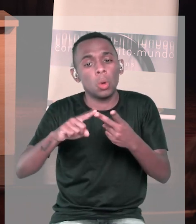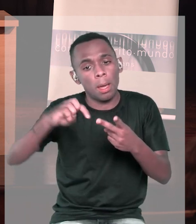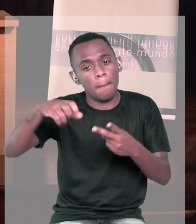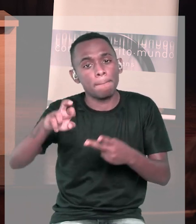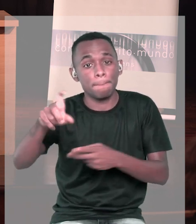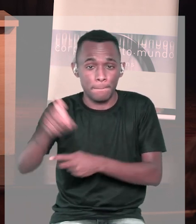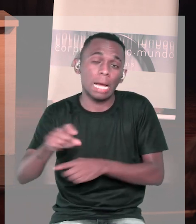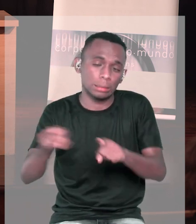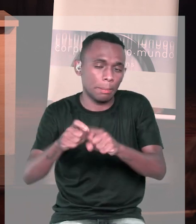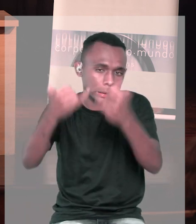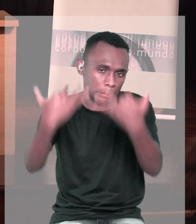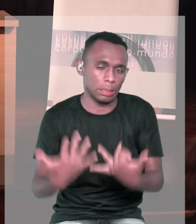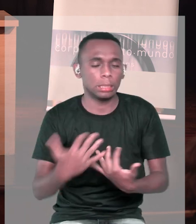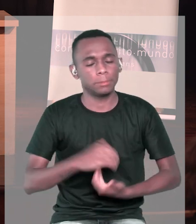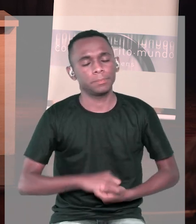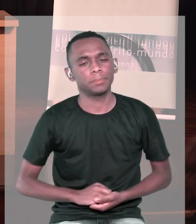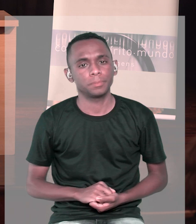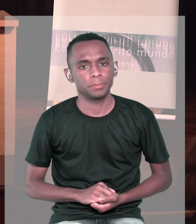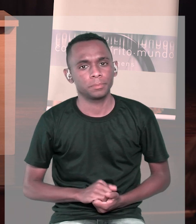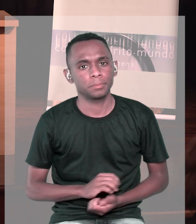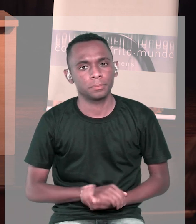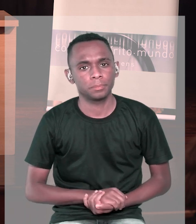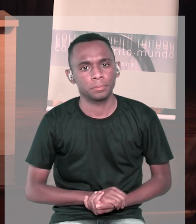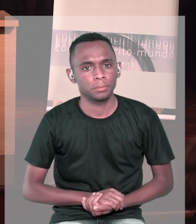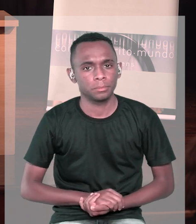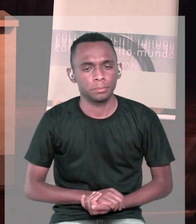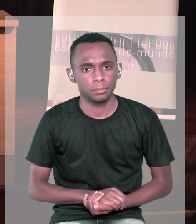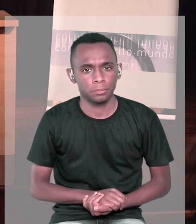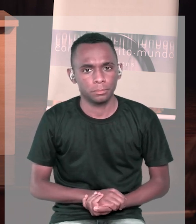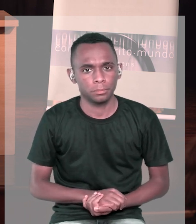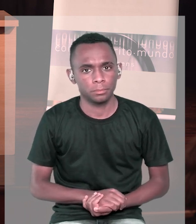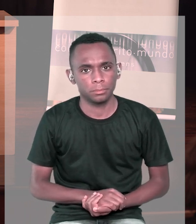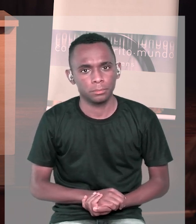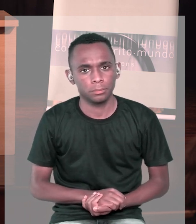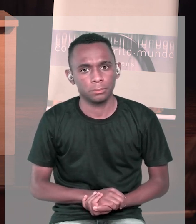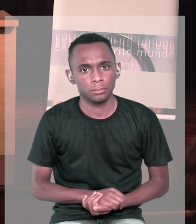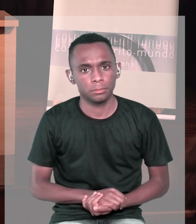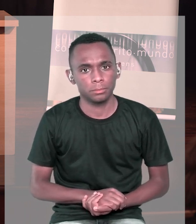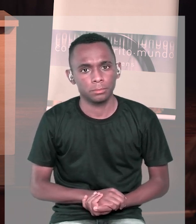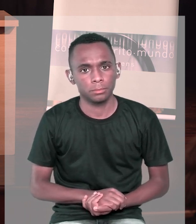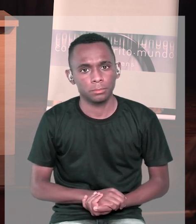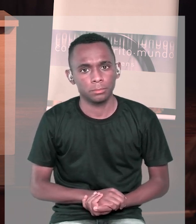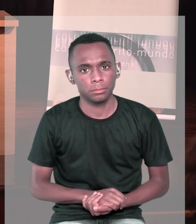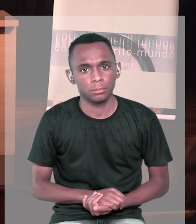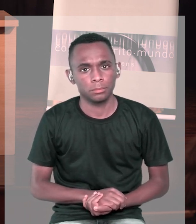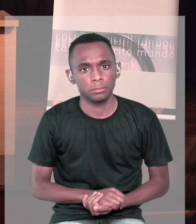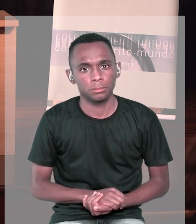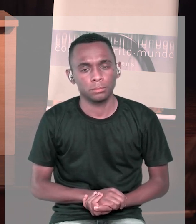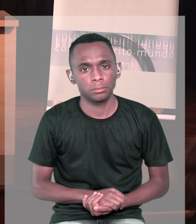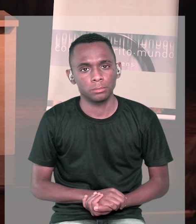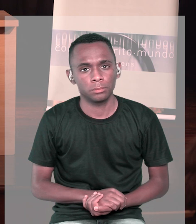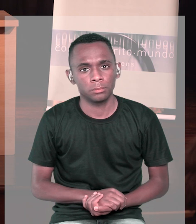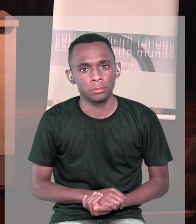les stoïciens, il existe un concept, je vais le donner en grec, mais il a été traduit immédiatement en latin